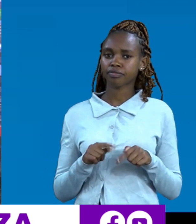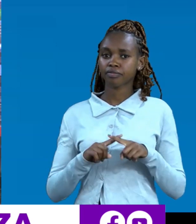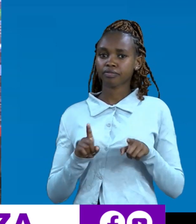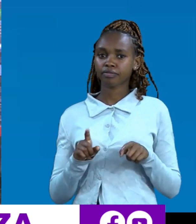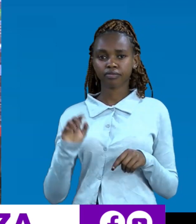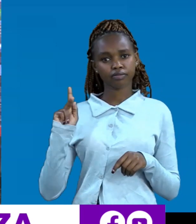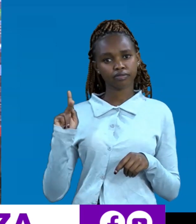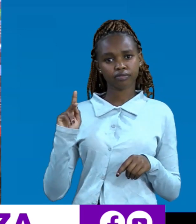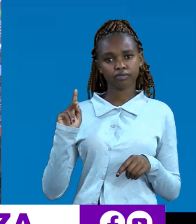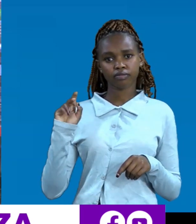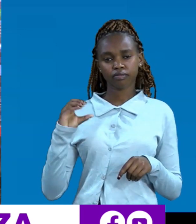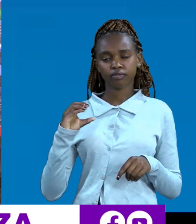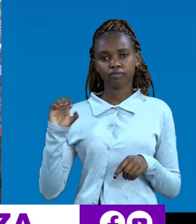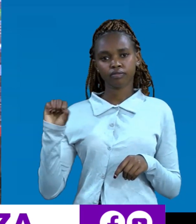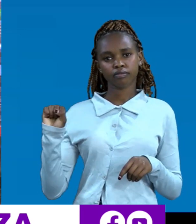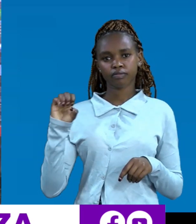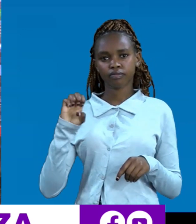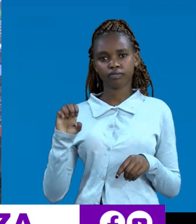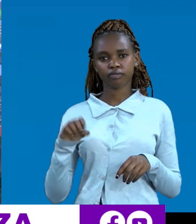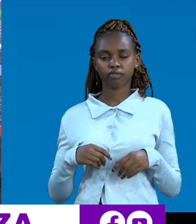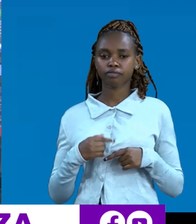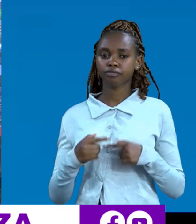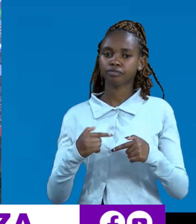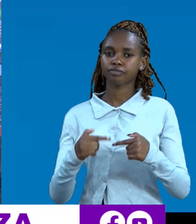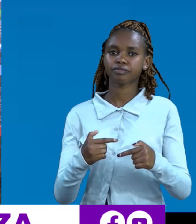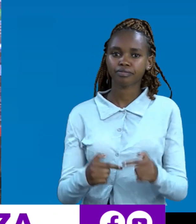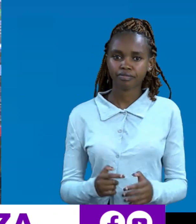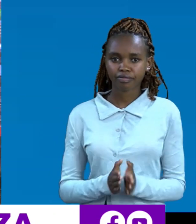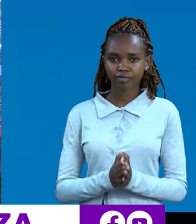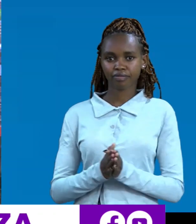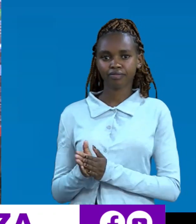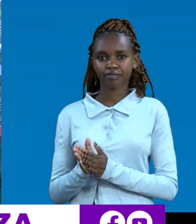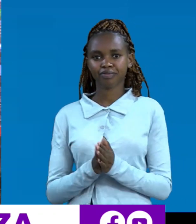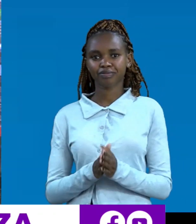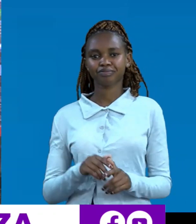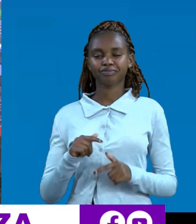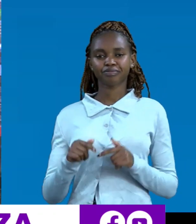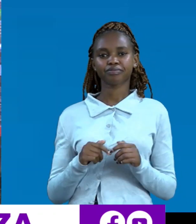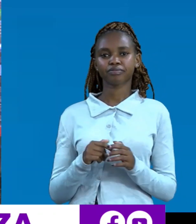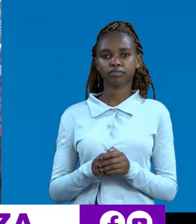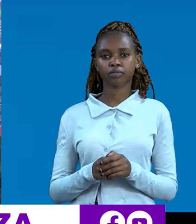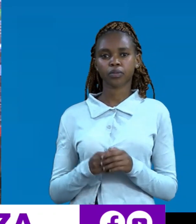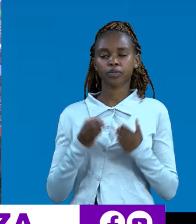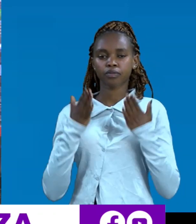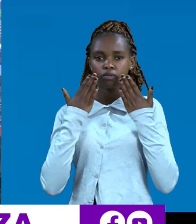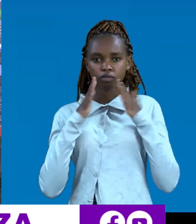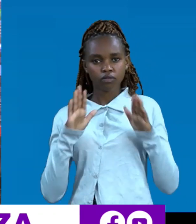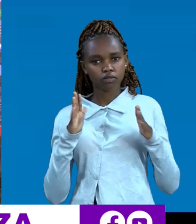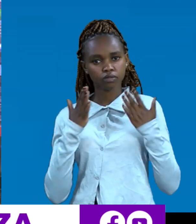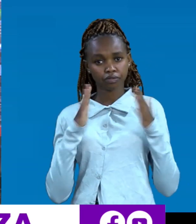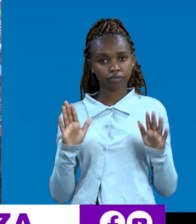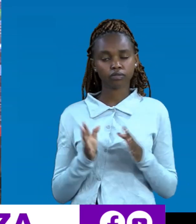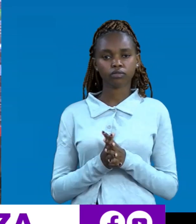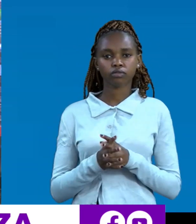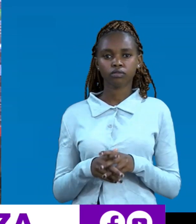tena kuna hii inaitwa kipsea. Sikuizi mazee, sela basi inakimbia. Inakimbia, pia walimaliza baby all. Ah, walimaliza.